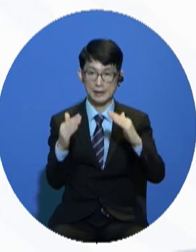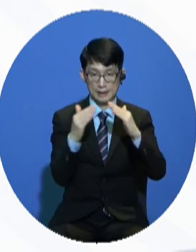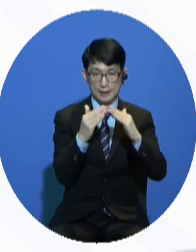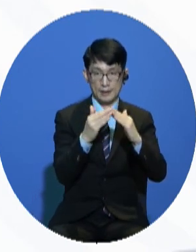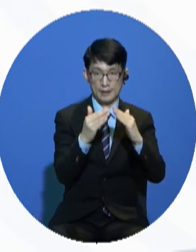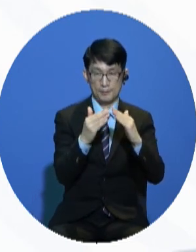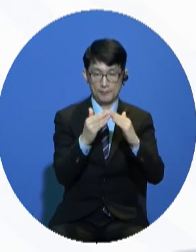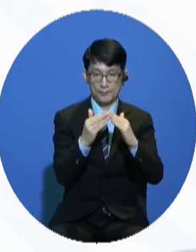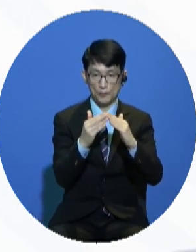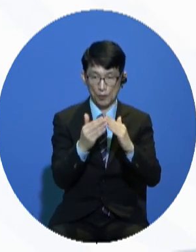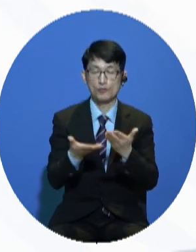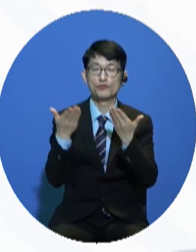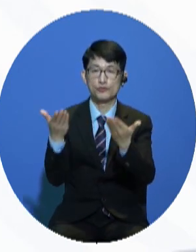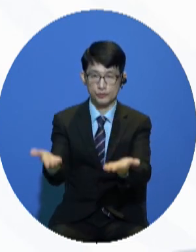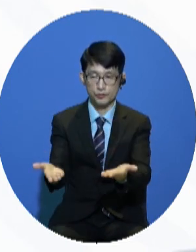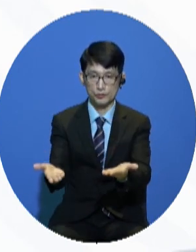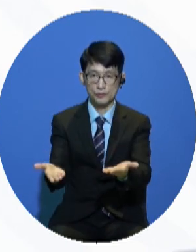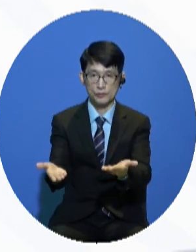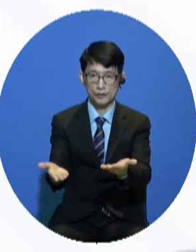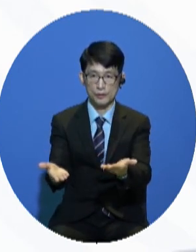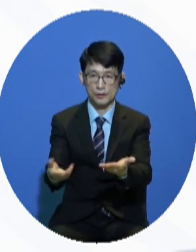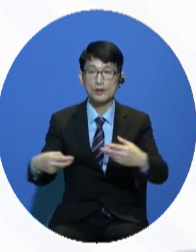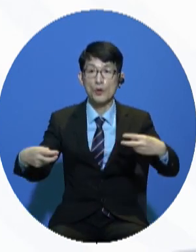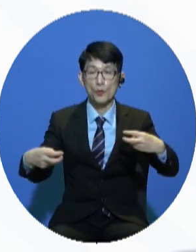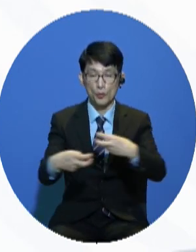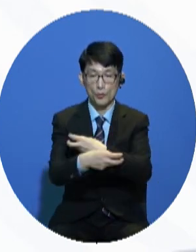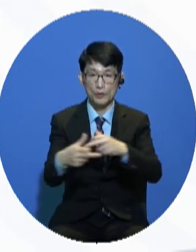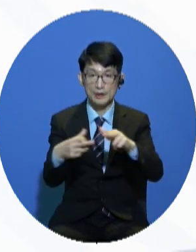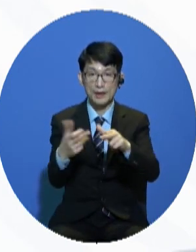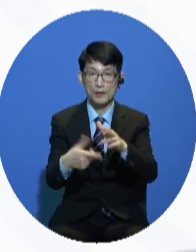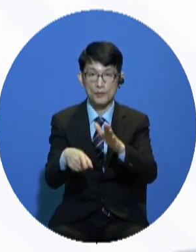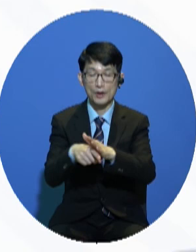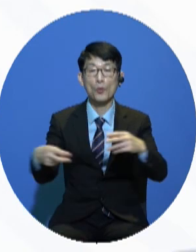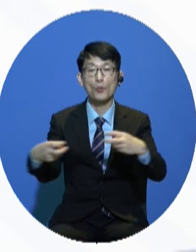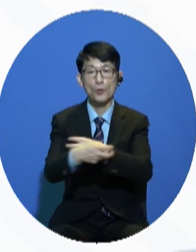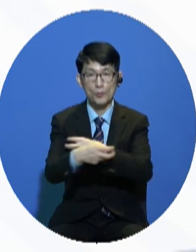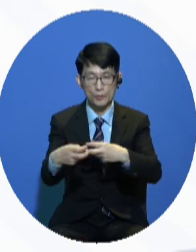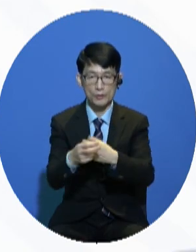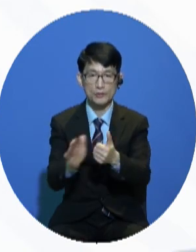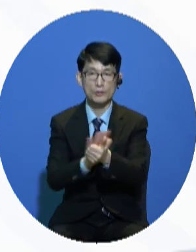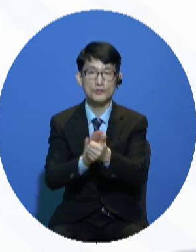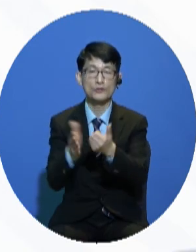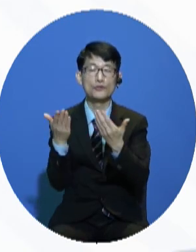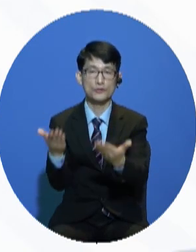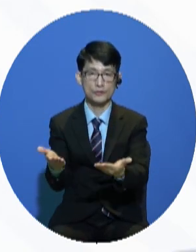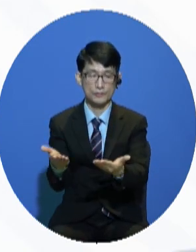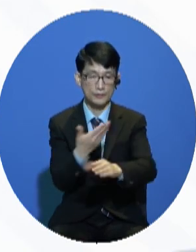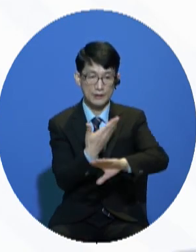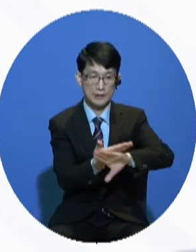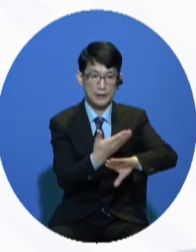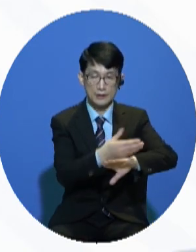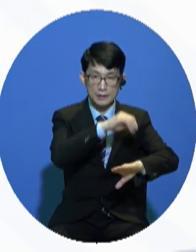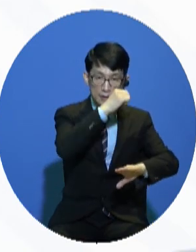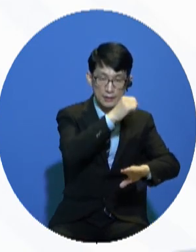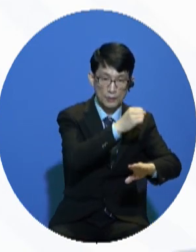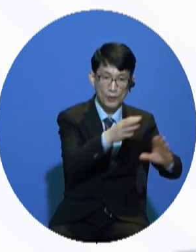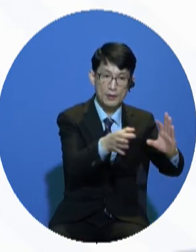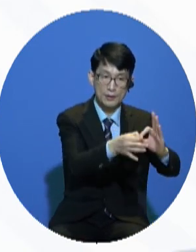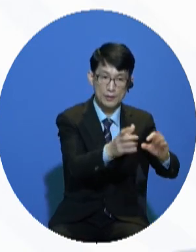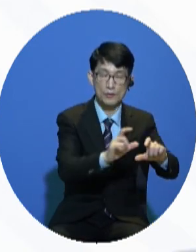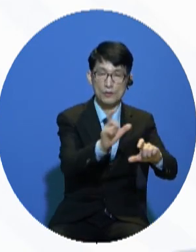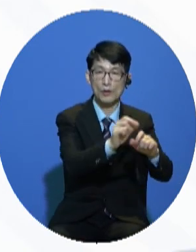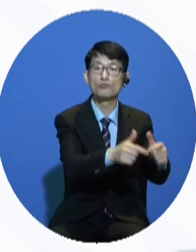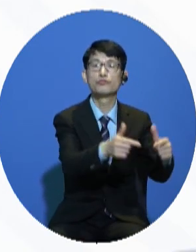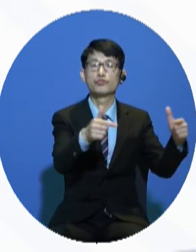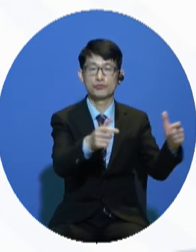대폭 확대 공급하고 또 특별교통수단을 확충하고 이런 타 부처 소관의 관련 예산도 추가할 필요가 있습니다. 그래서